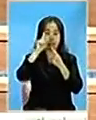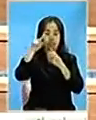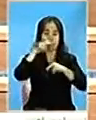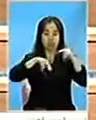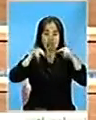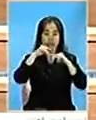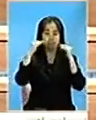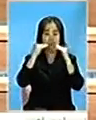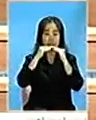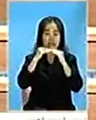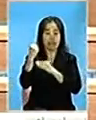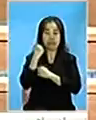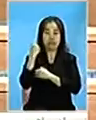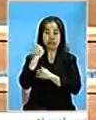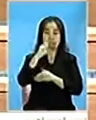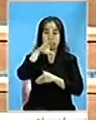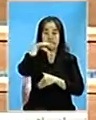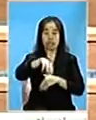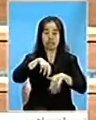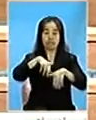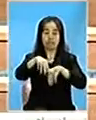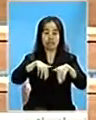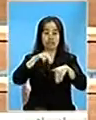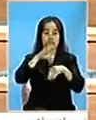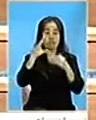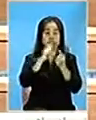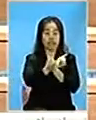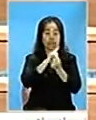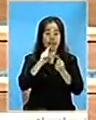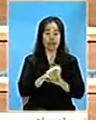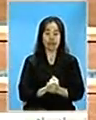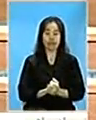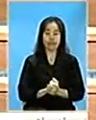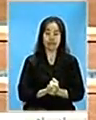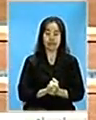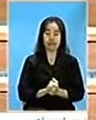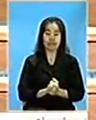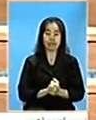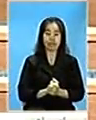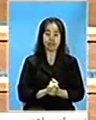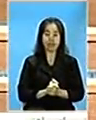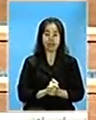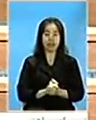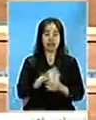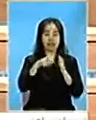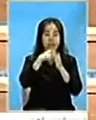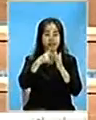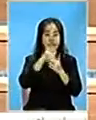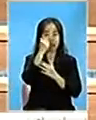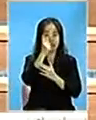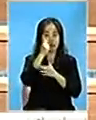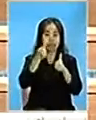และส่งเสริมความเข้มแข็งของภาคประชาภาคสังคมท่านประธานครับเป็นสิ่งที่ดีครับพันธกิจที่